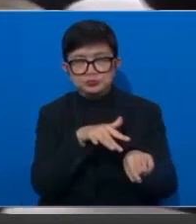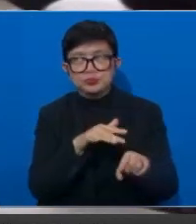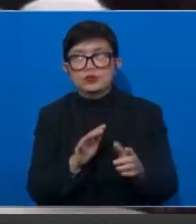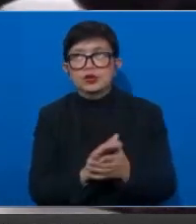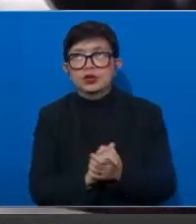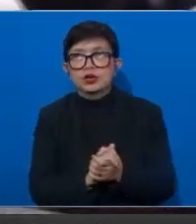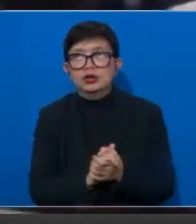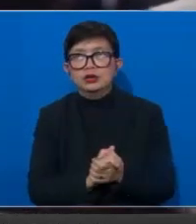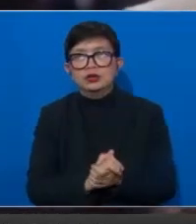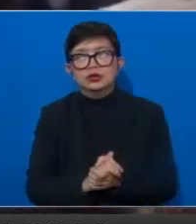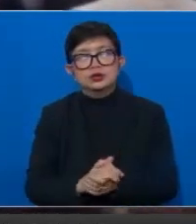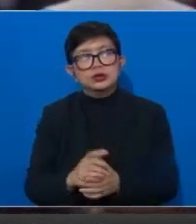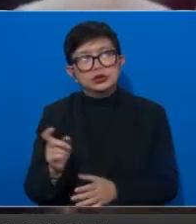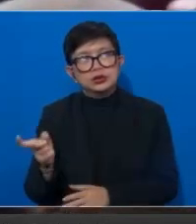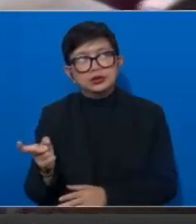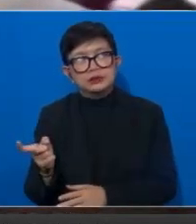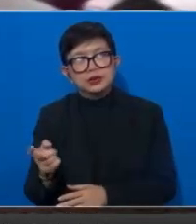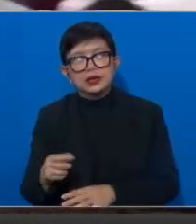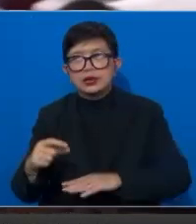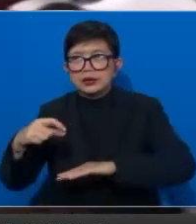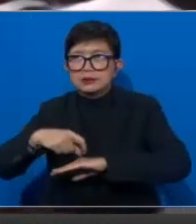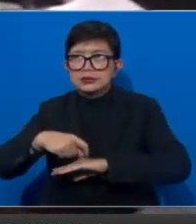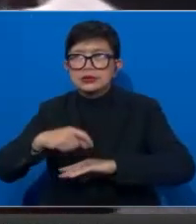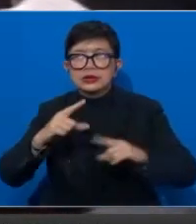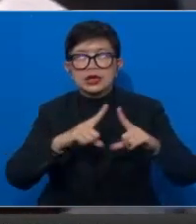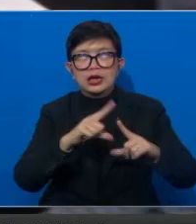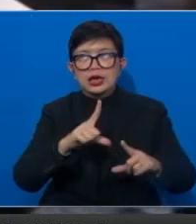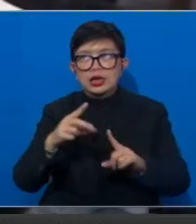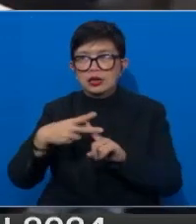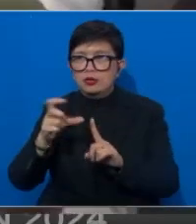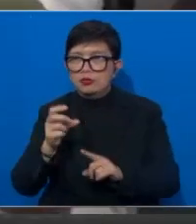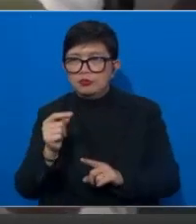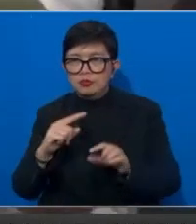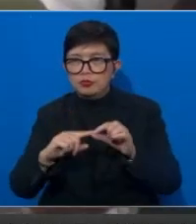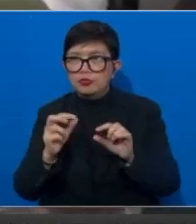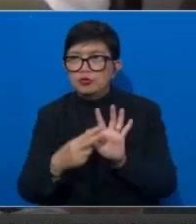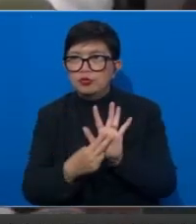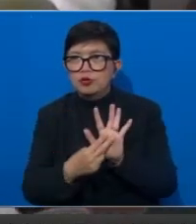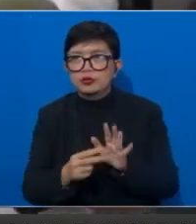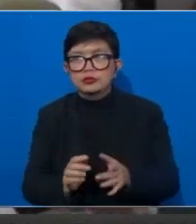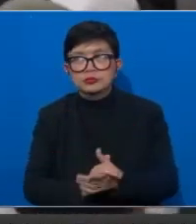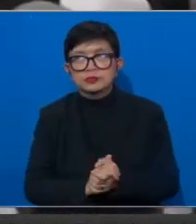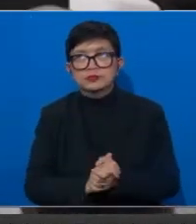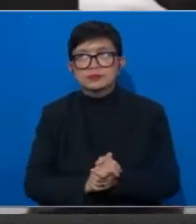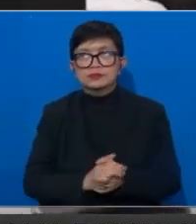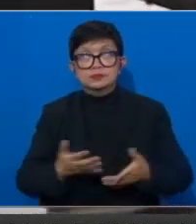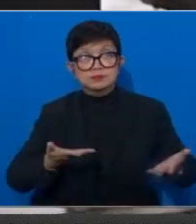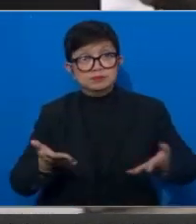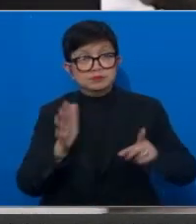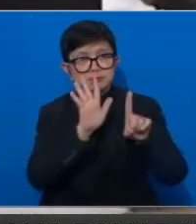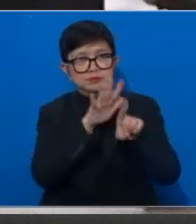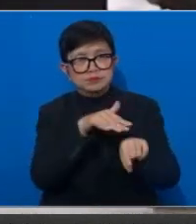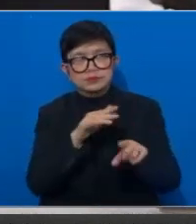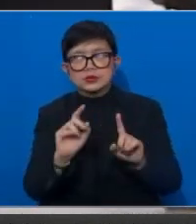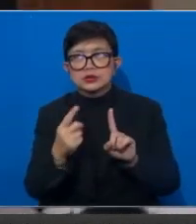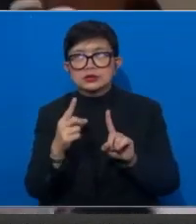Masjid Al-Furqon DPD Muhammadiyah Kota Bogor, Jawa Barat pada minggu malam. Mereka menggelar sholat tarawih sebanyak